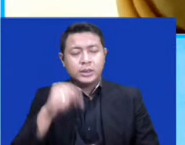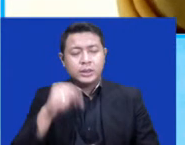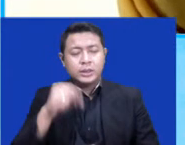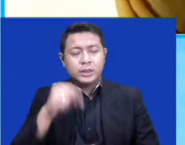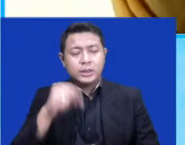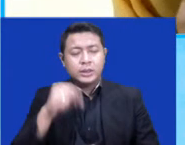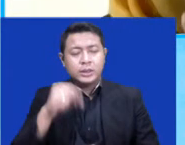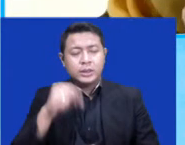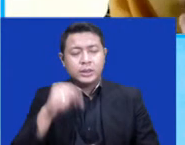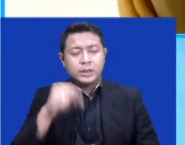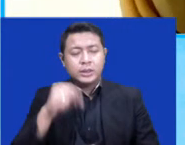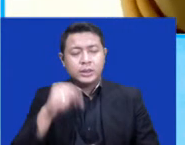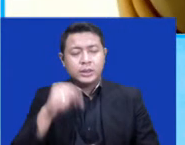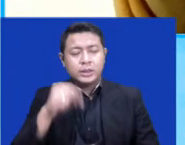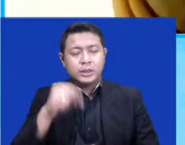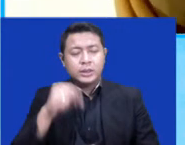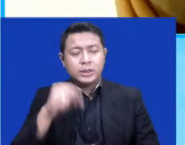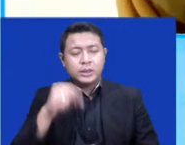Ya, yeah. So